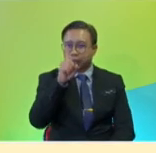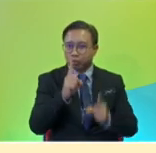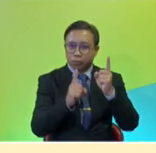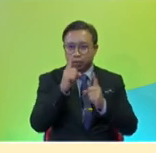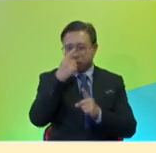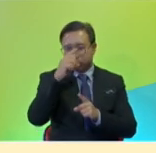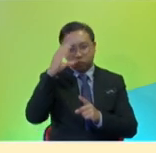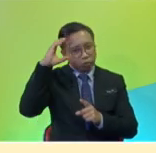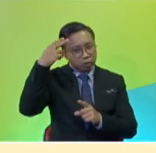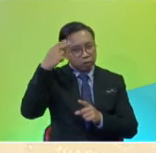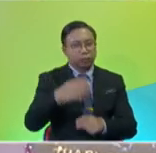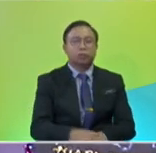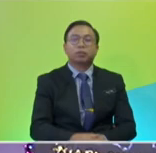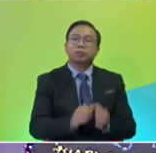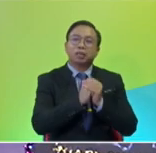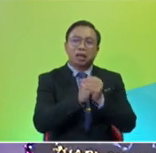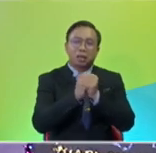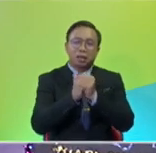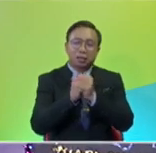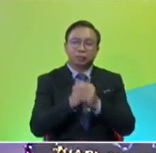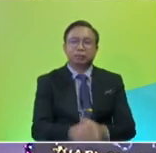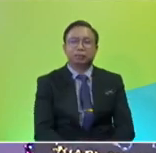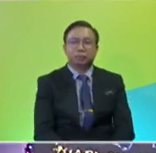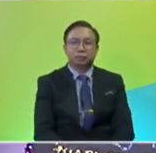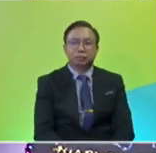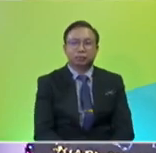Zan Luis. Zan Luis. Tanya Zan Luis.